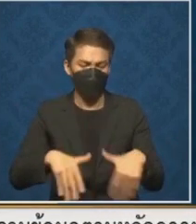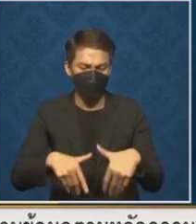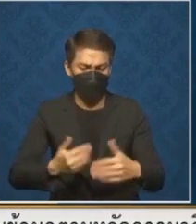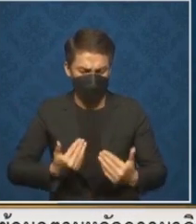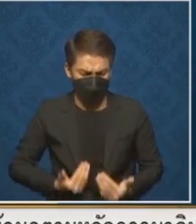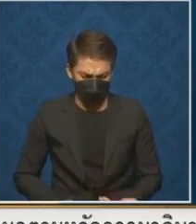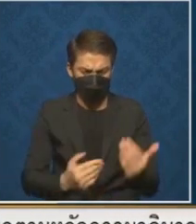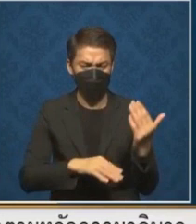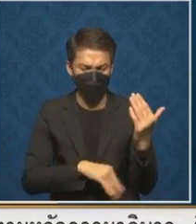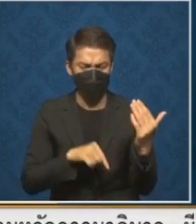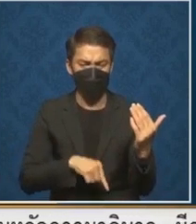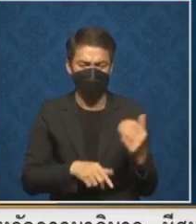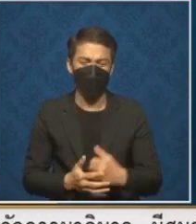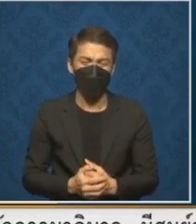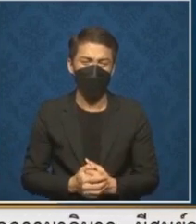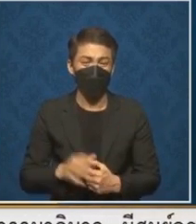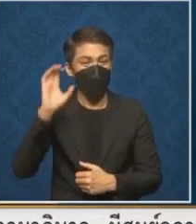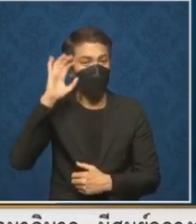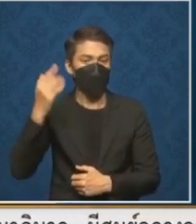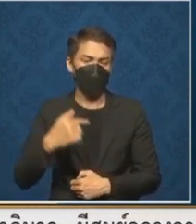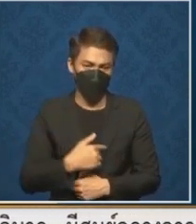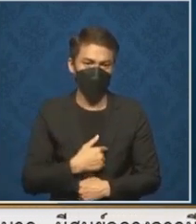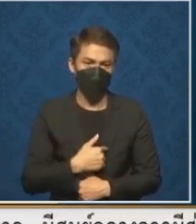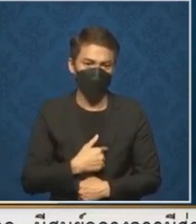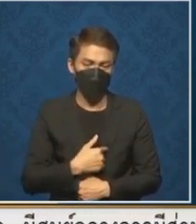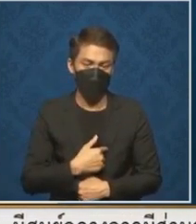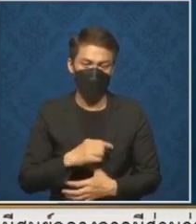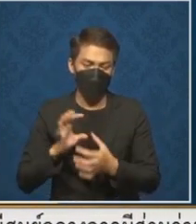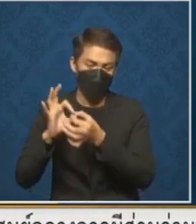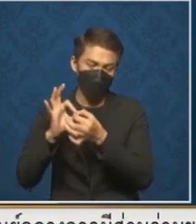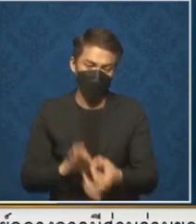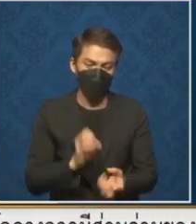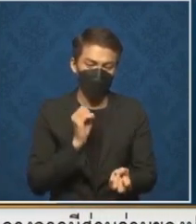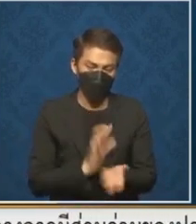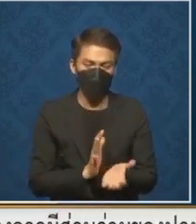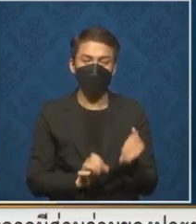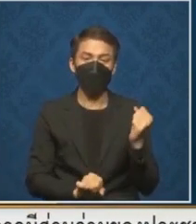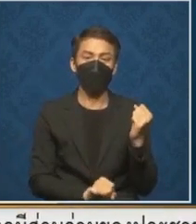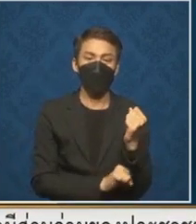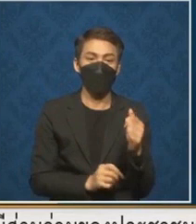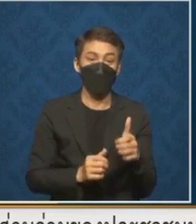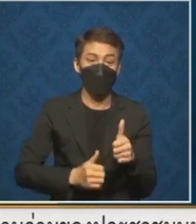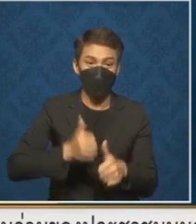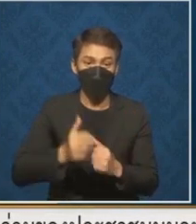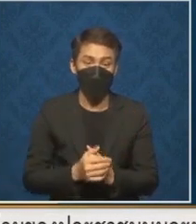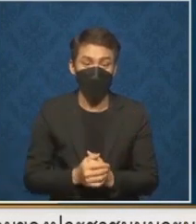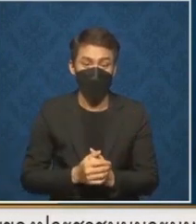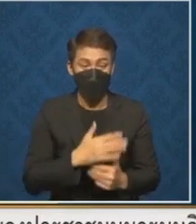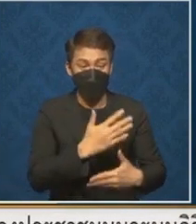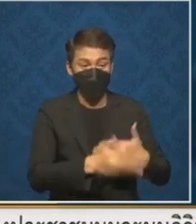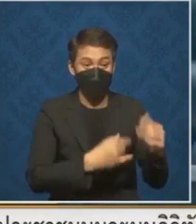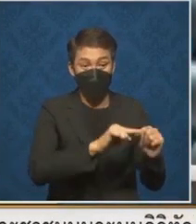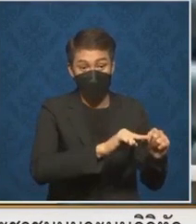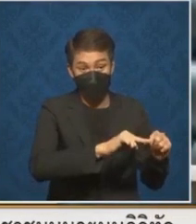ของคนที่เกิในพ้นที่นั้นจึงทำให้มัสู่ฟาร์มยากจนทสุดตลาดรัษับในช่โวิทำไมเขาโต